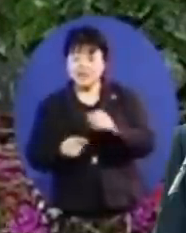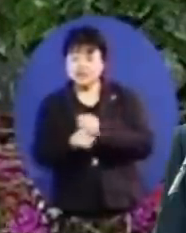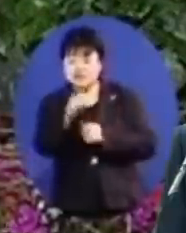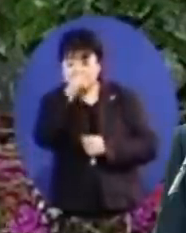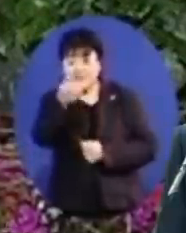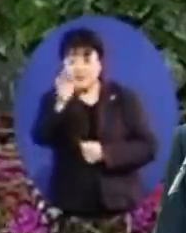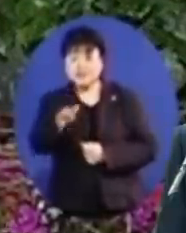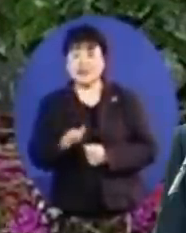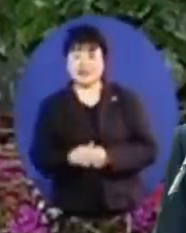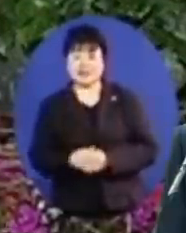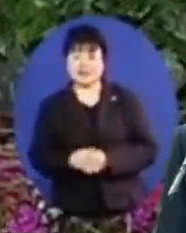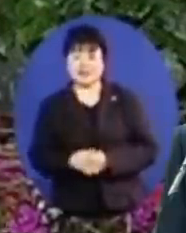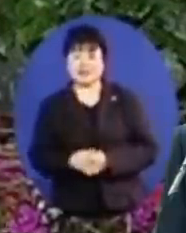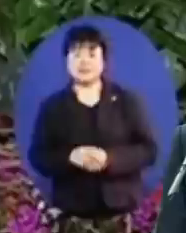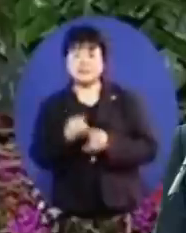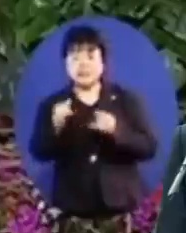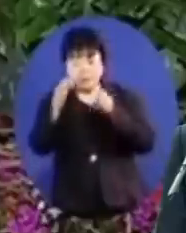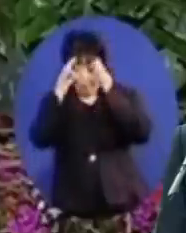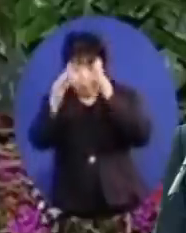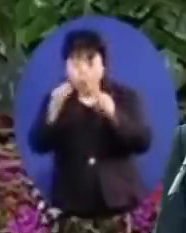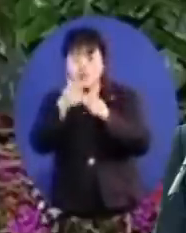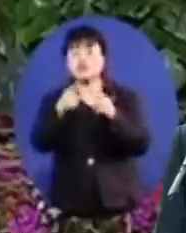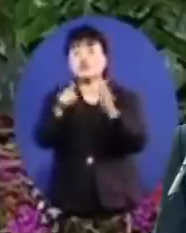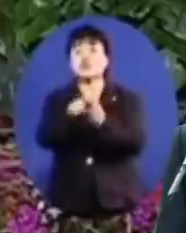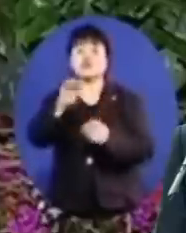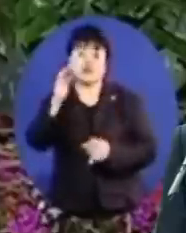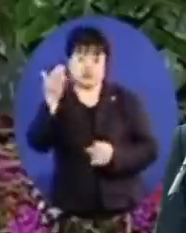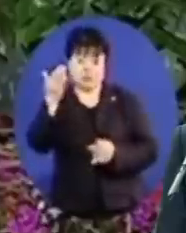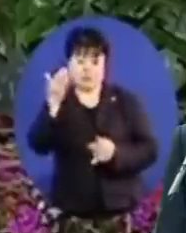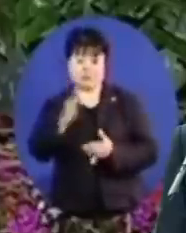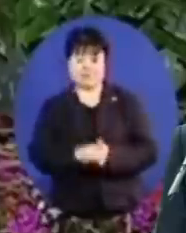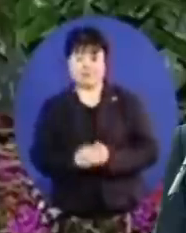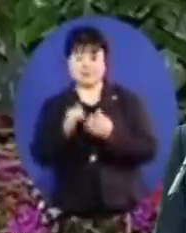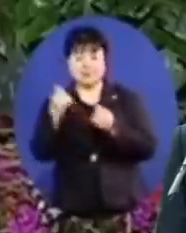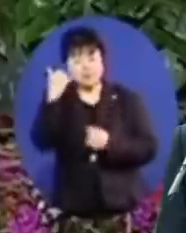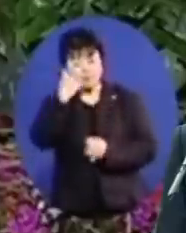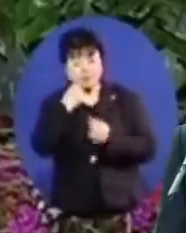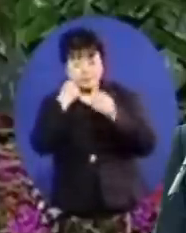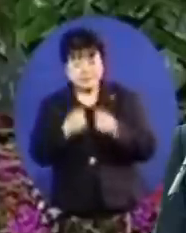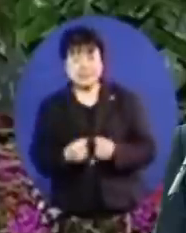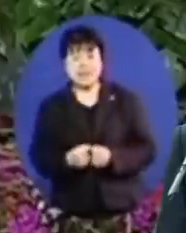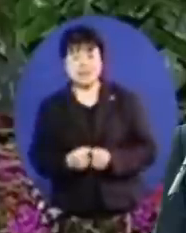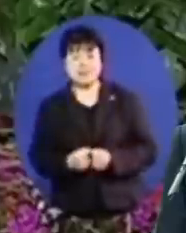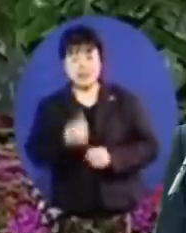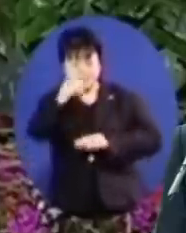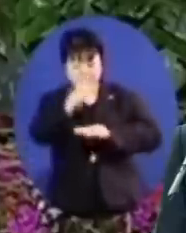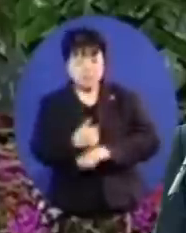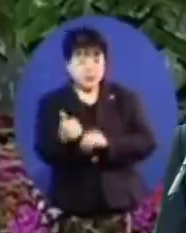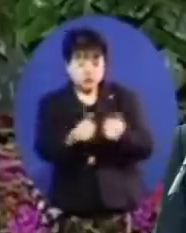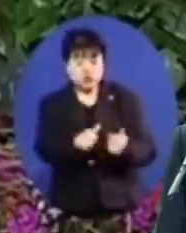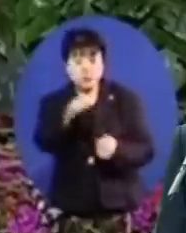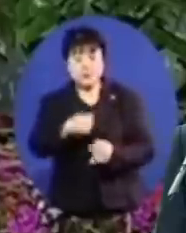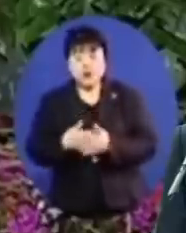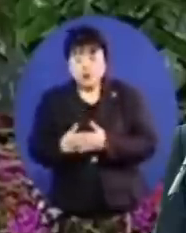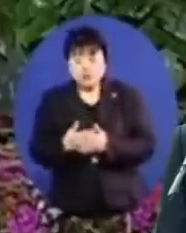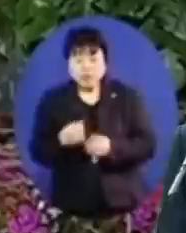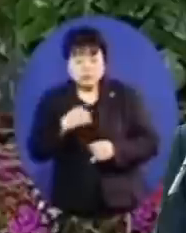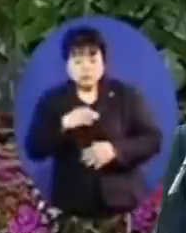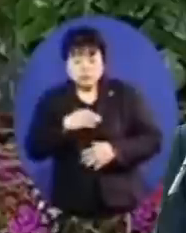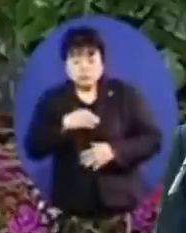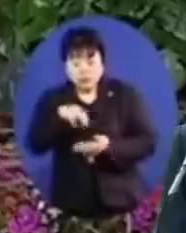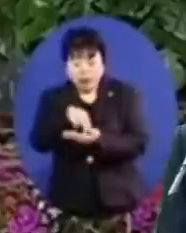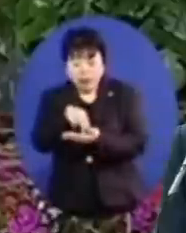있지만 그분의 영향이 제일 컸다 그렇게 말했습니다. 인간은 누구나 삶의 한계점인 죽음 앞에서 불안과 두려움에